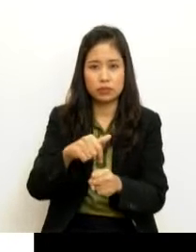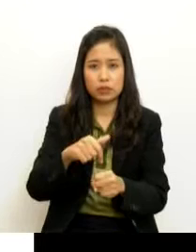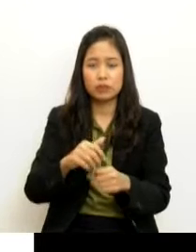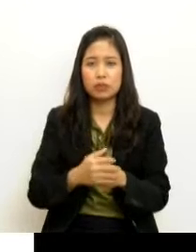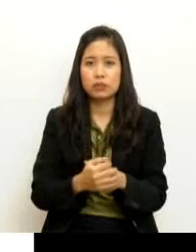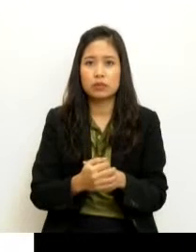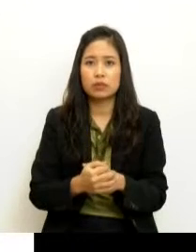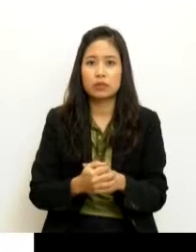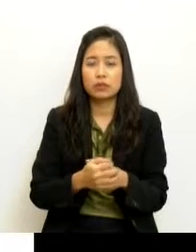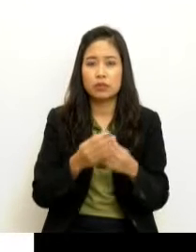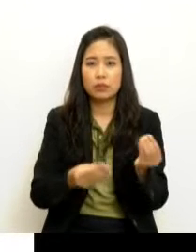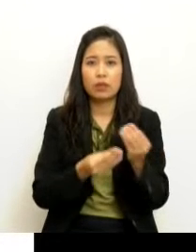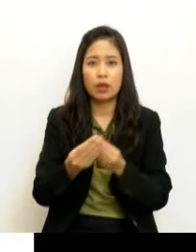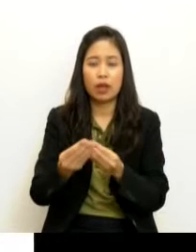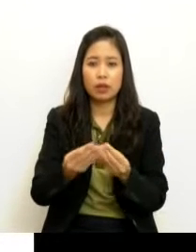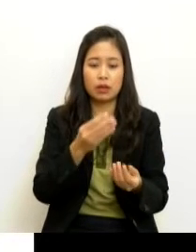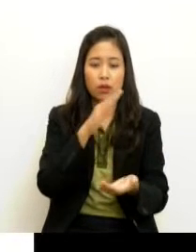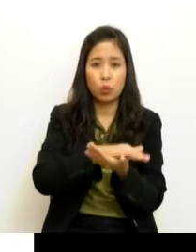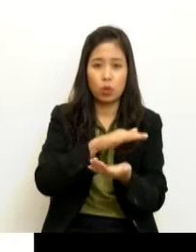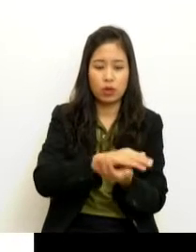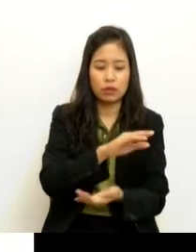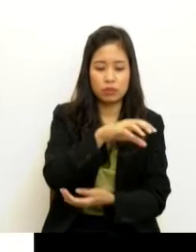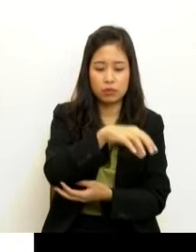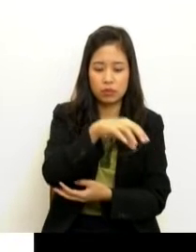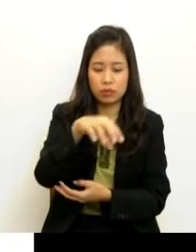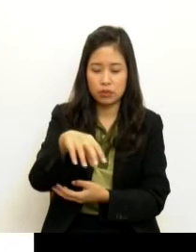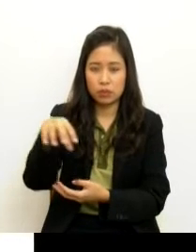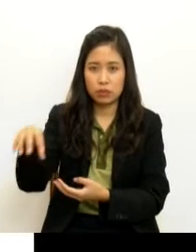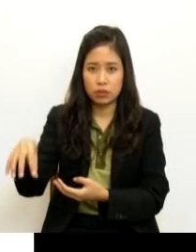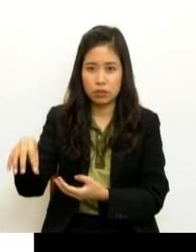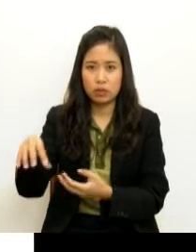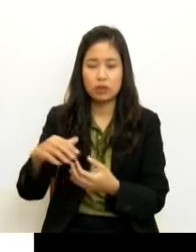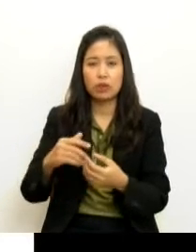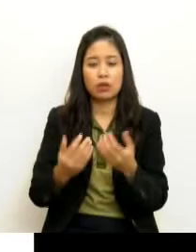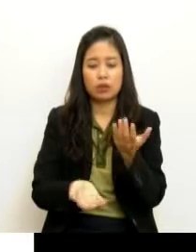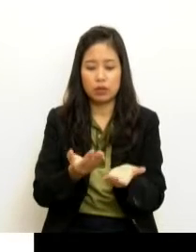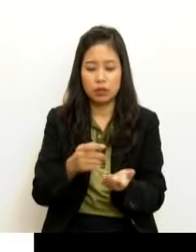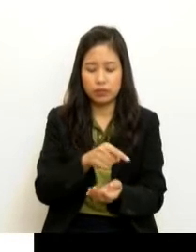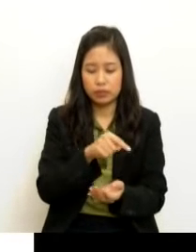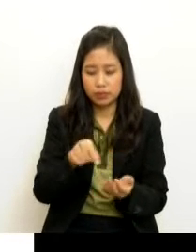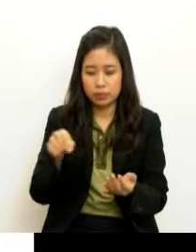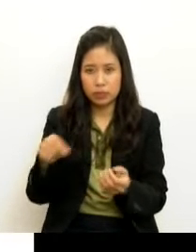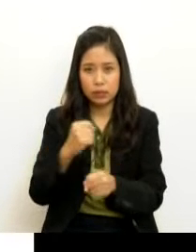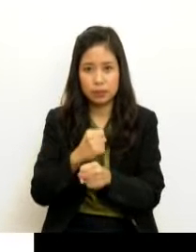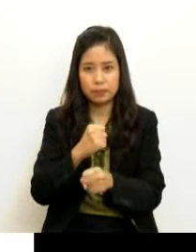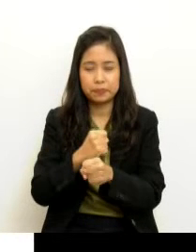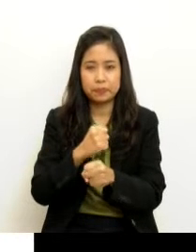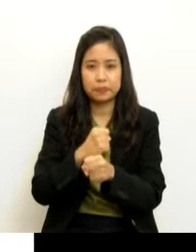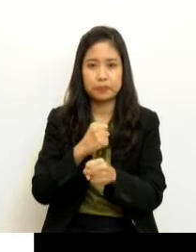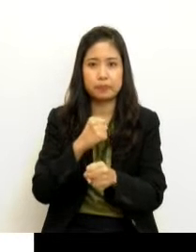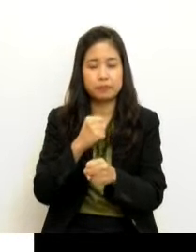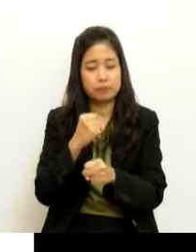ยเราก็ให้ stand alone อยู่ส่วนหนึ่งและในขณะเดียวกันเนี่ยเราก็จะทำไม่ได้ท